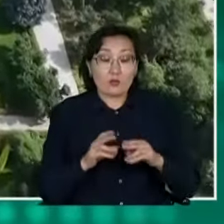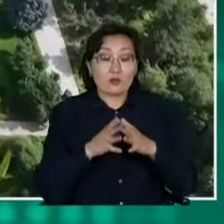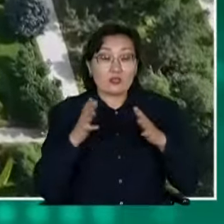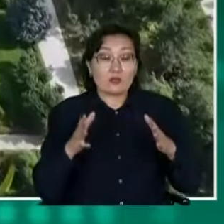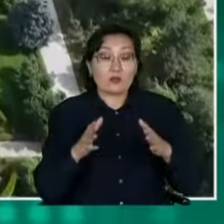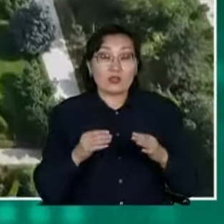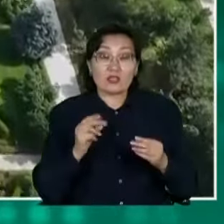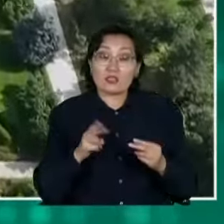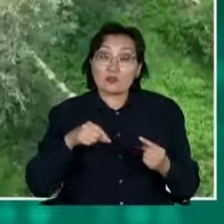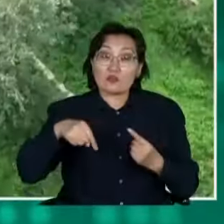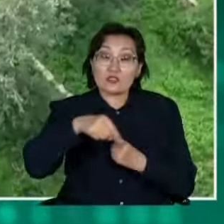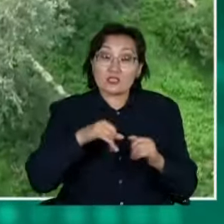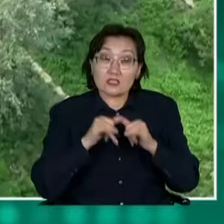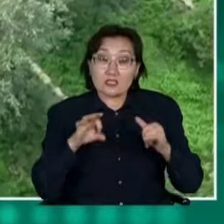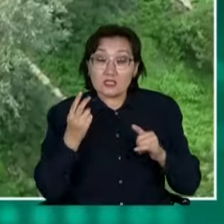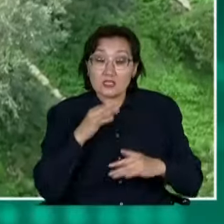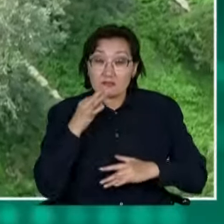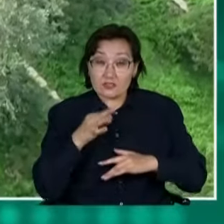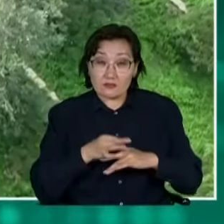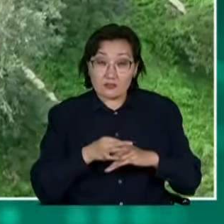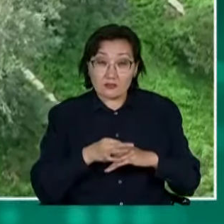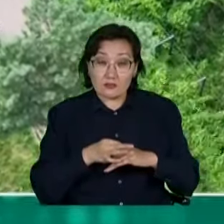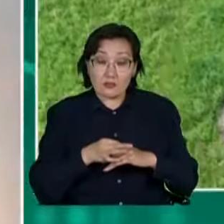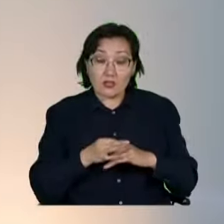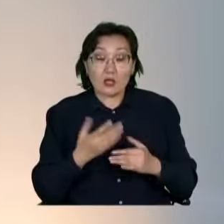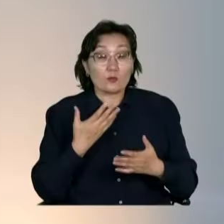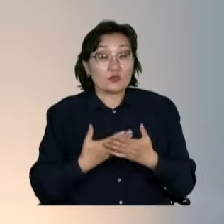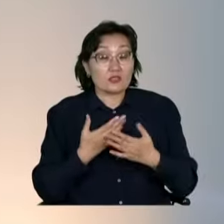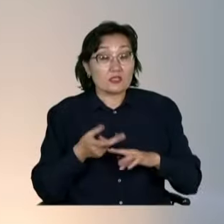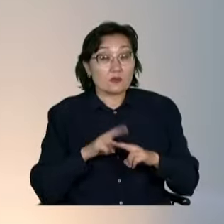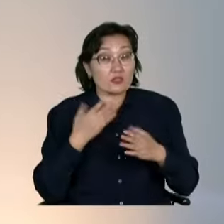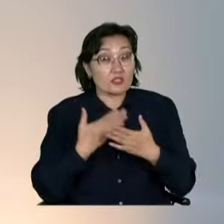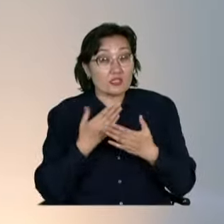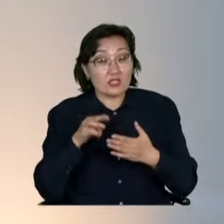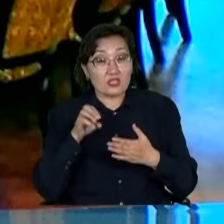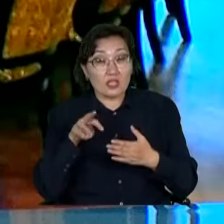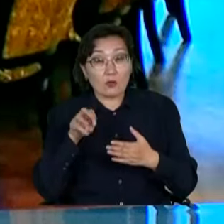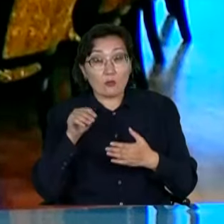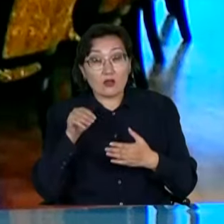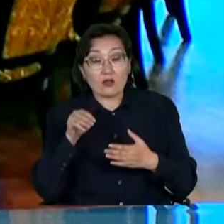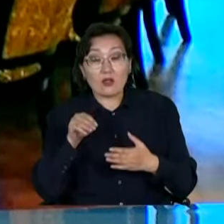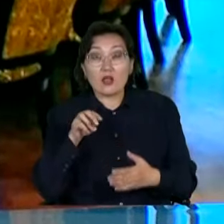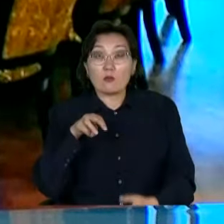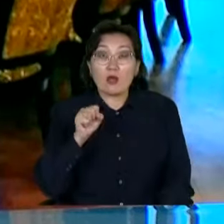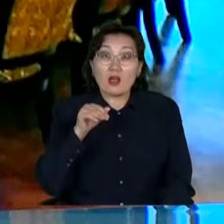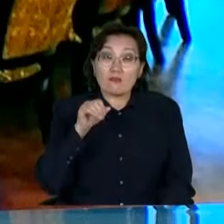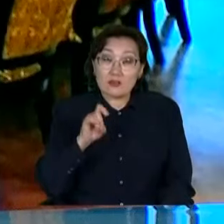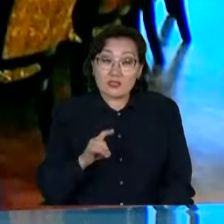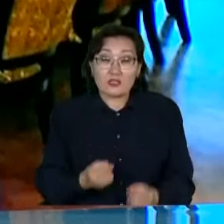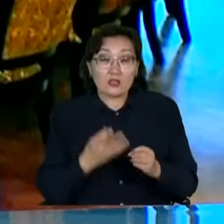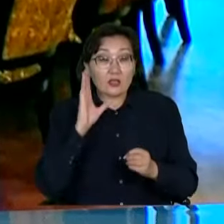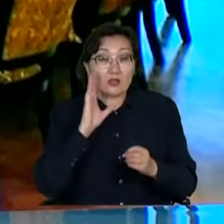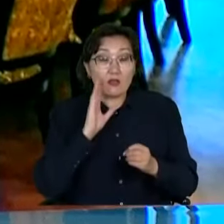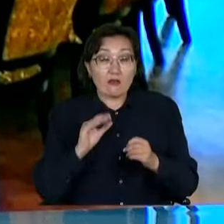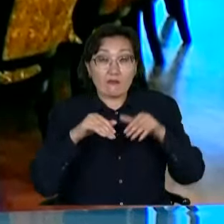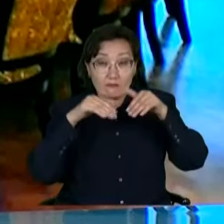к бизнесу, да, для развития социальной ответственности. К примеру, это вот, допустим, те же МАФы, да, малые архитектурные формы, это те же фонтаны,